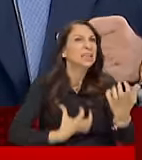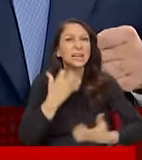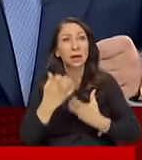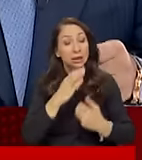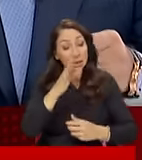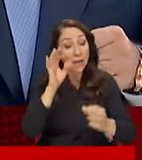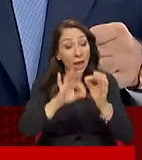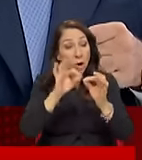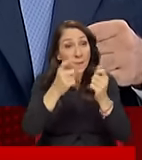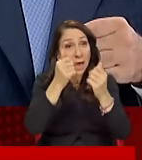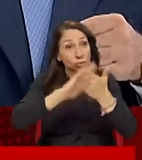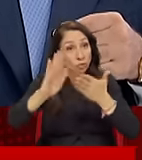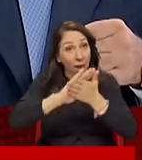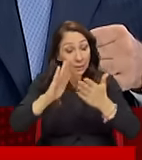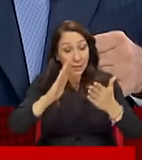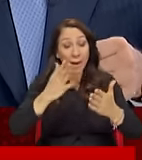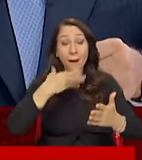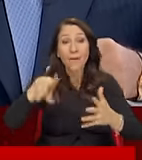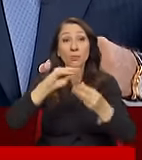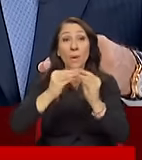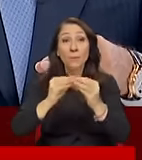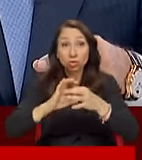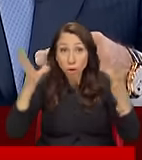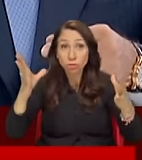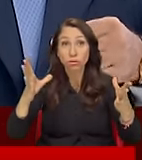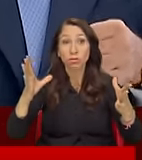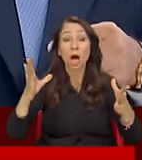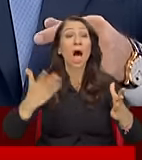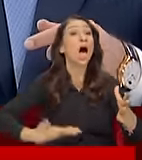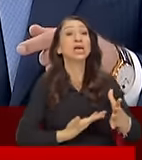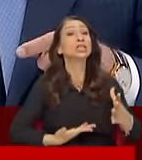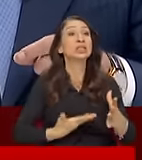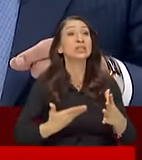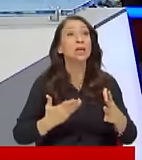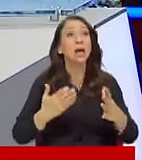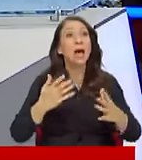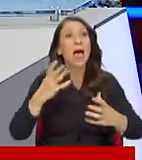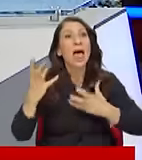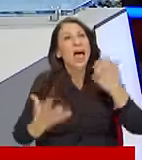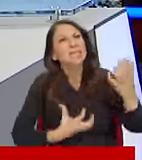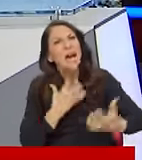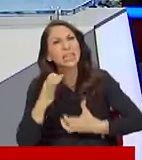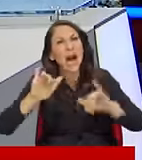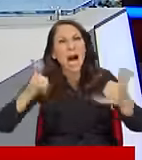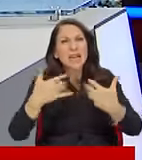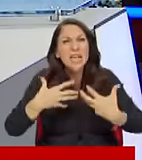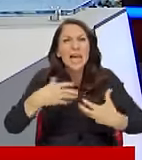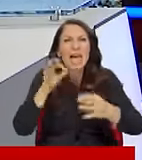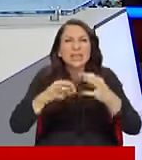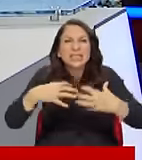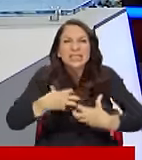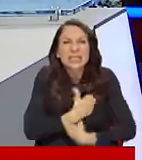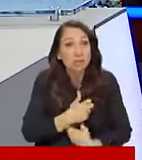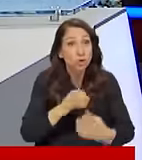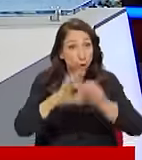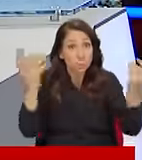Gidin ekonomiyi düzeltin. Emeklerin sorunlarıyla ilgilenin. Açlık, afet haline gelmiş ekonomik krizi